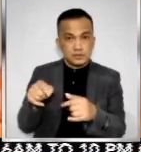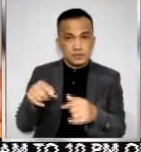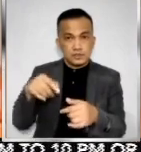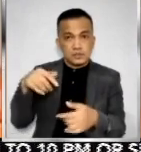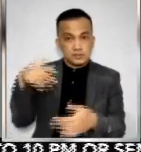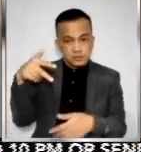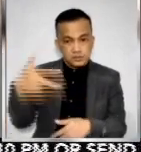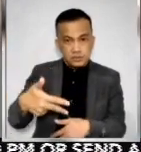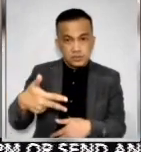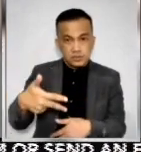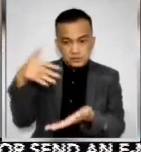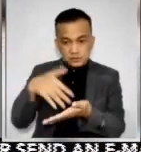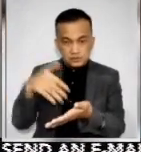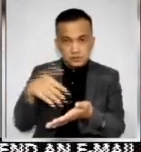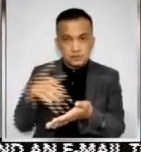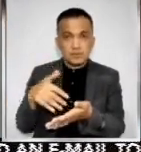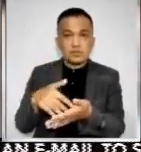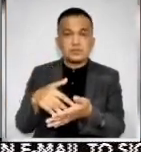sa Brazil,